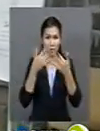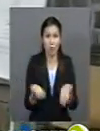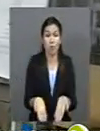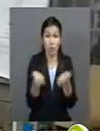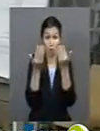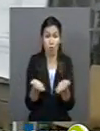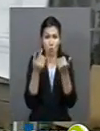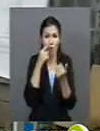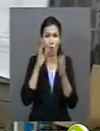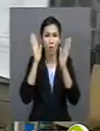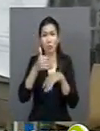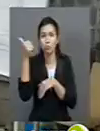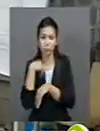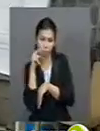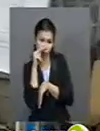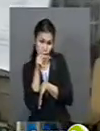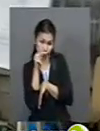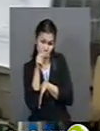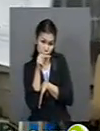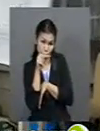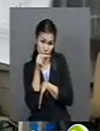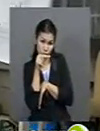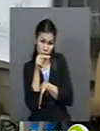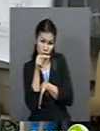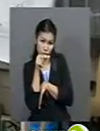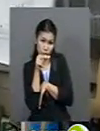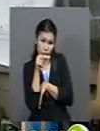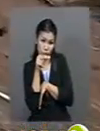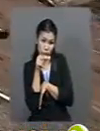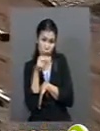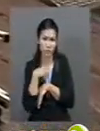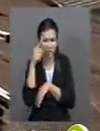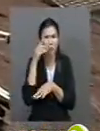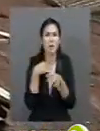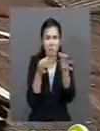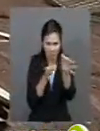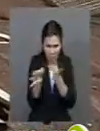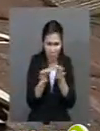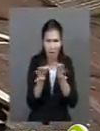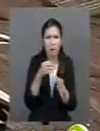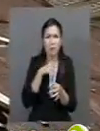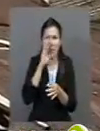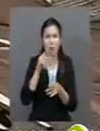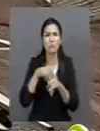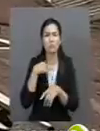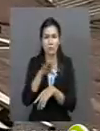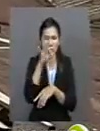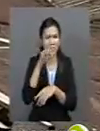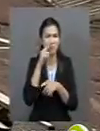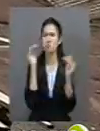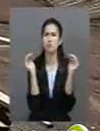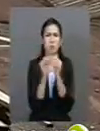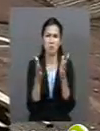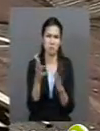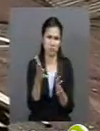ผู้ประกอบการรายอื่นก็มาสังเกตการล่ะครับแล้วพยายามที่จะชี้แจงกับเจ้าหน้าที่ว่าถูกเลือกปฏิบัติไม่ได้รับ